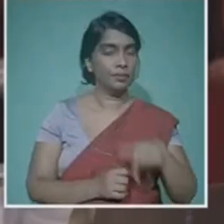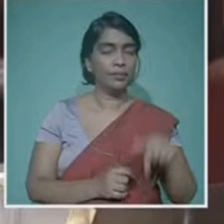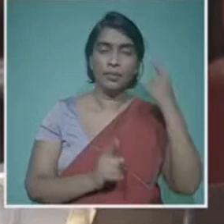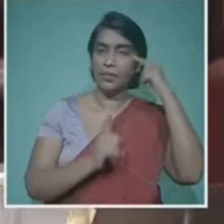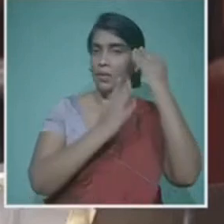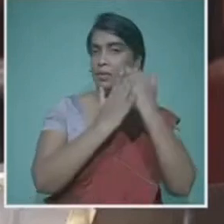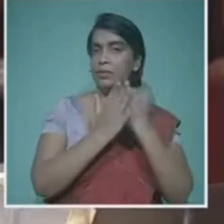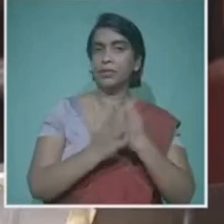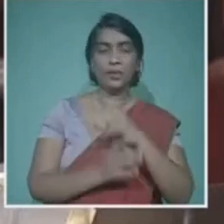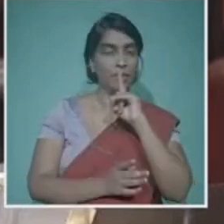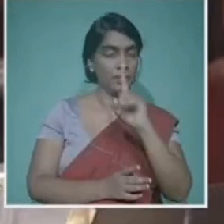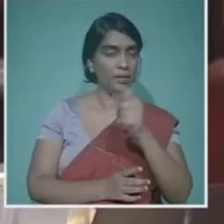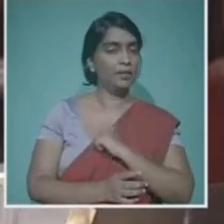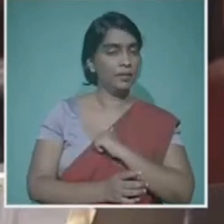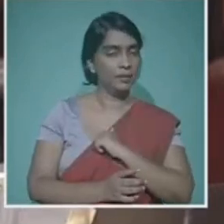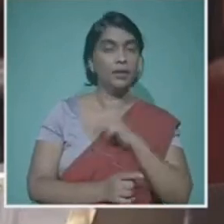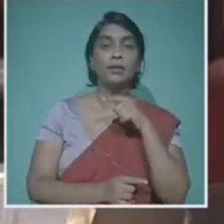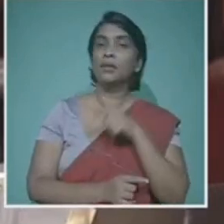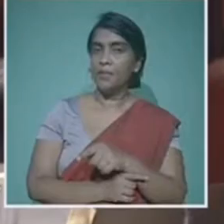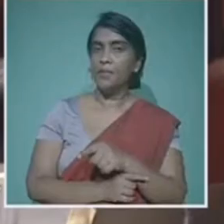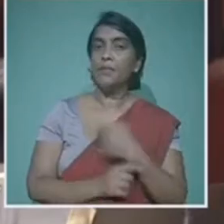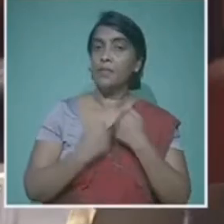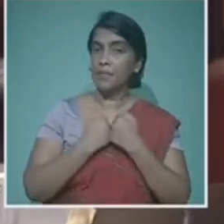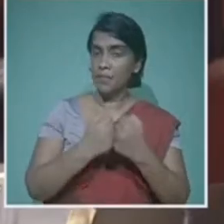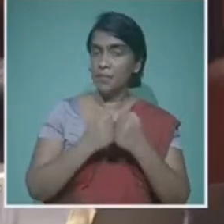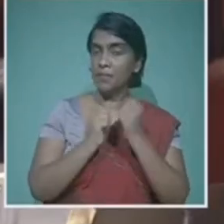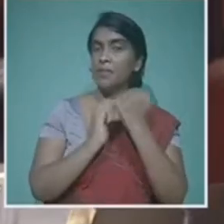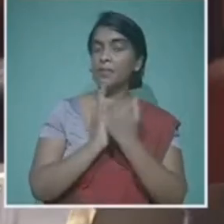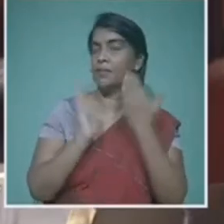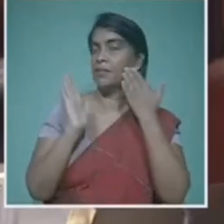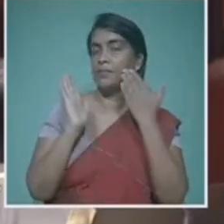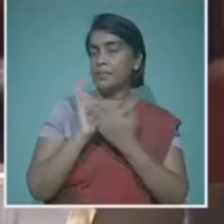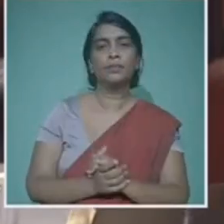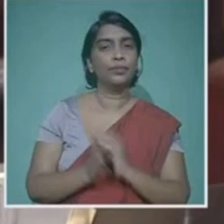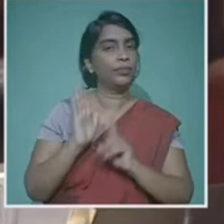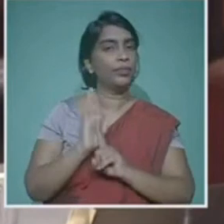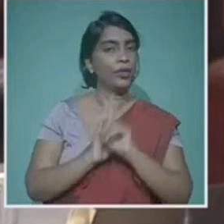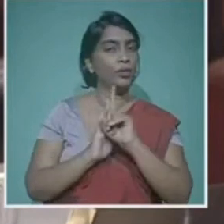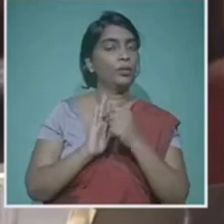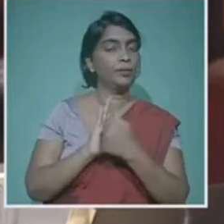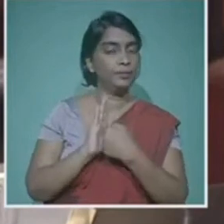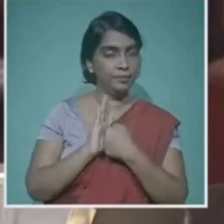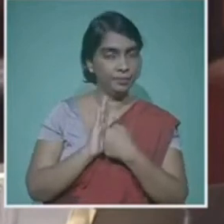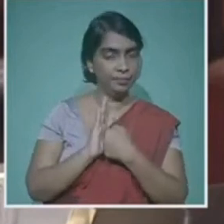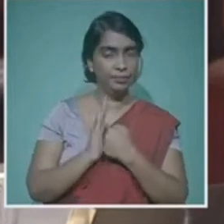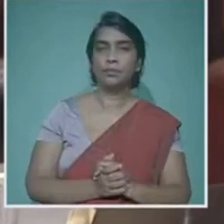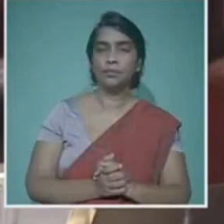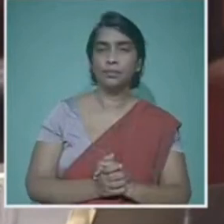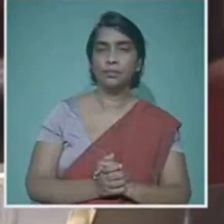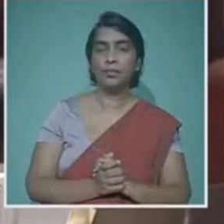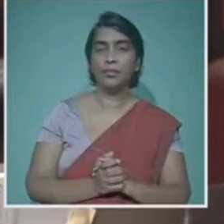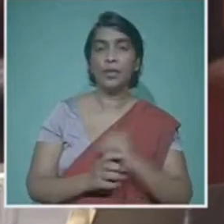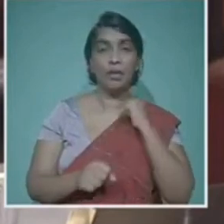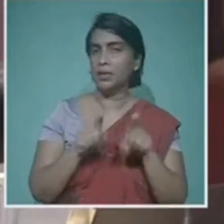நினைக்கின்றேன். முதலாவது இந்த போக்குவரத்து சம்பந்தமாக பார்க்கின்ற போது பொதுவாக எங்களுடைய வடக்கு கிழக்கிலே இந்த சிடிபி பஸ் சேவை என்பது